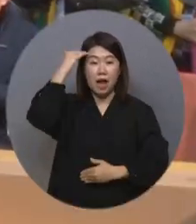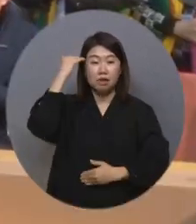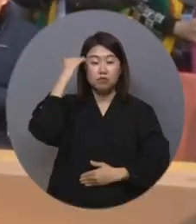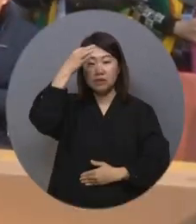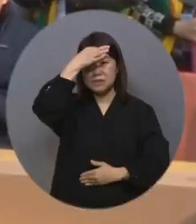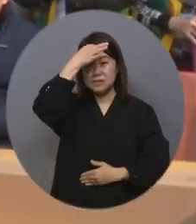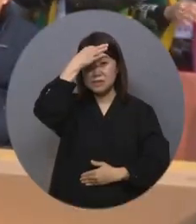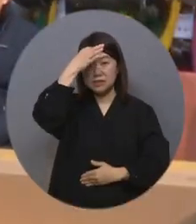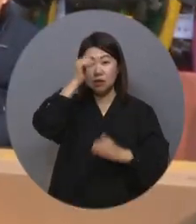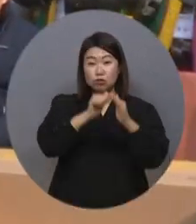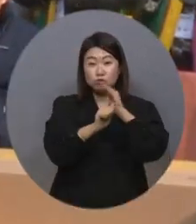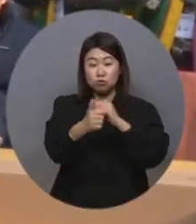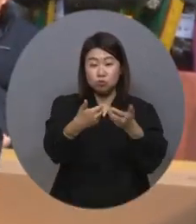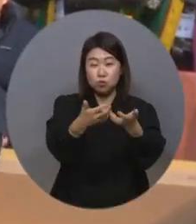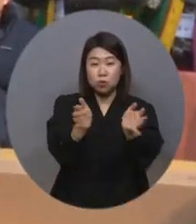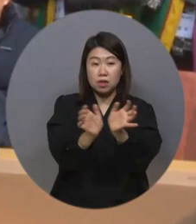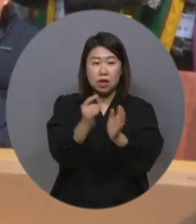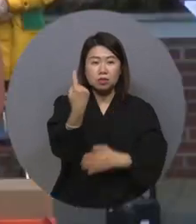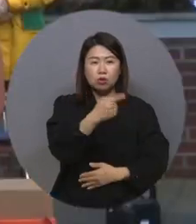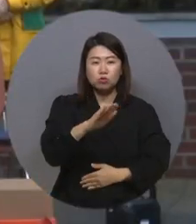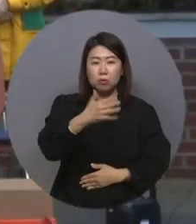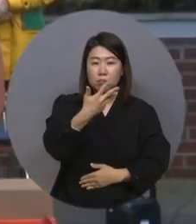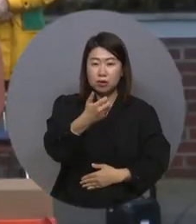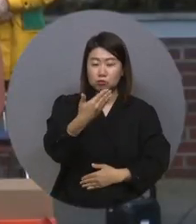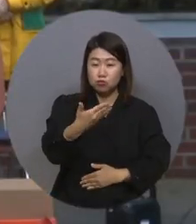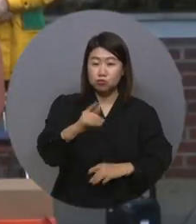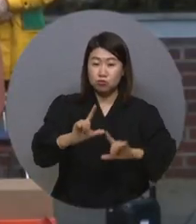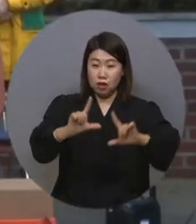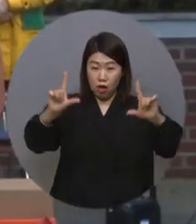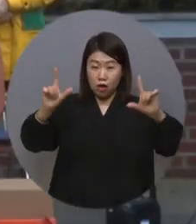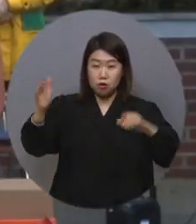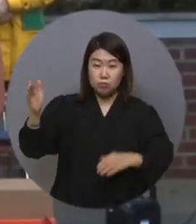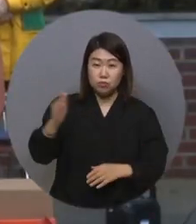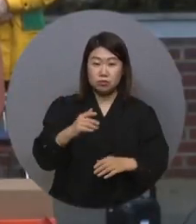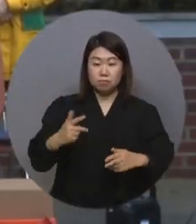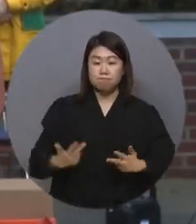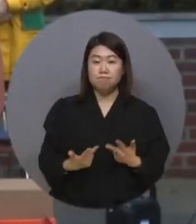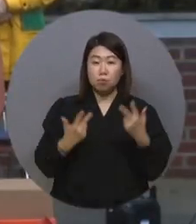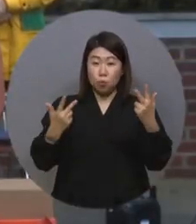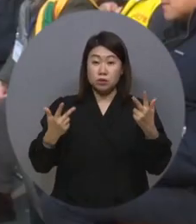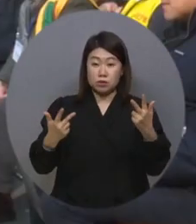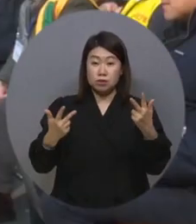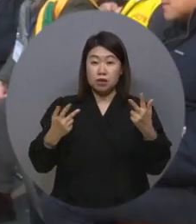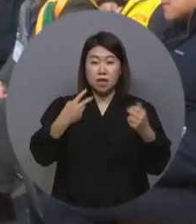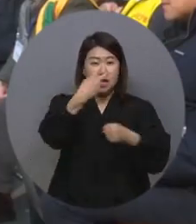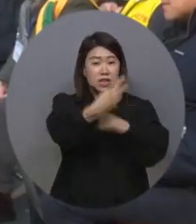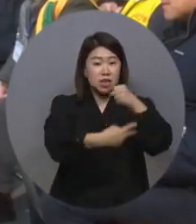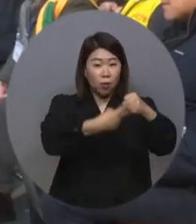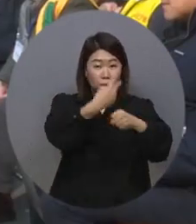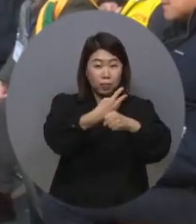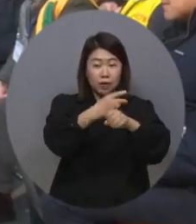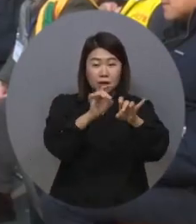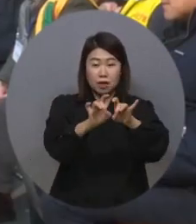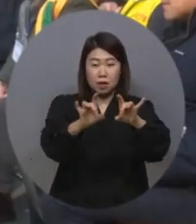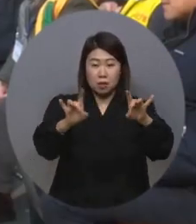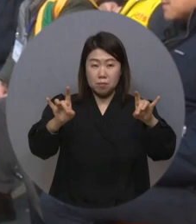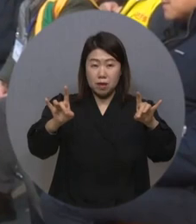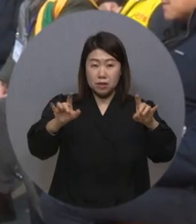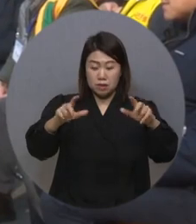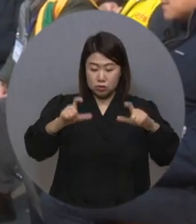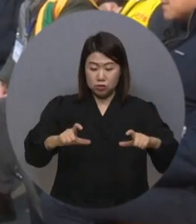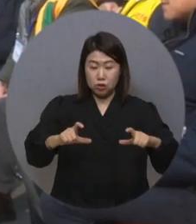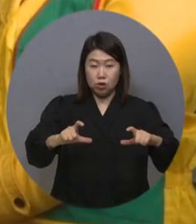한국기능선수회 충북지회는 1989년부터 봉사활동을 시작한 이후 매년 2회씩 돈회를 순회하며 지역사회를